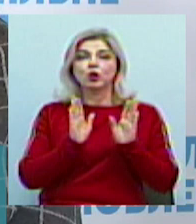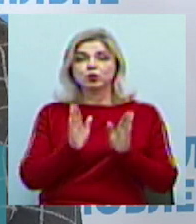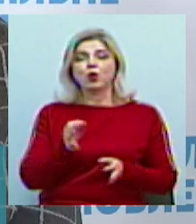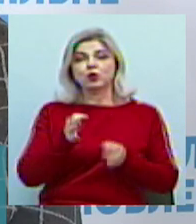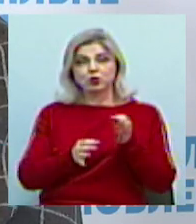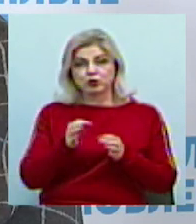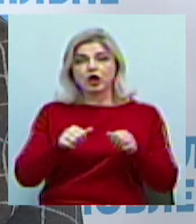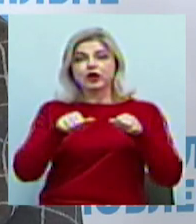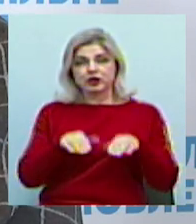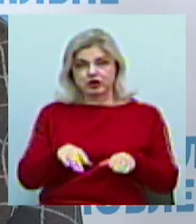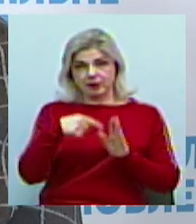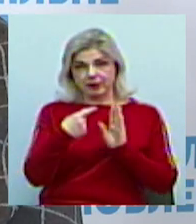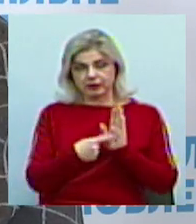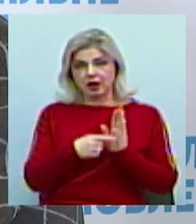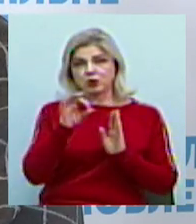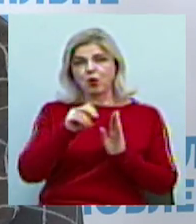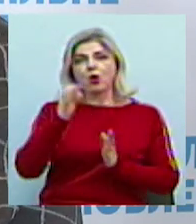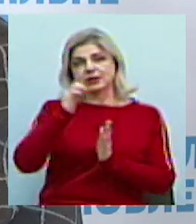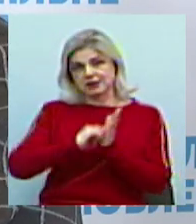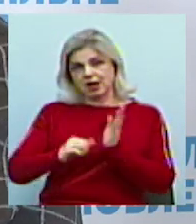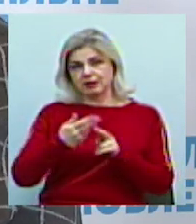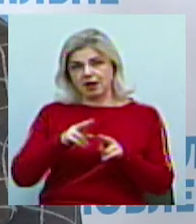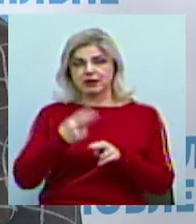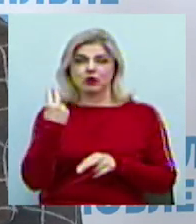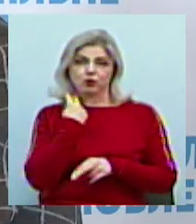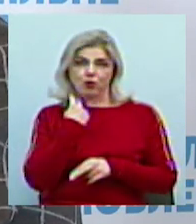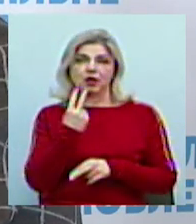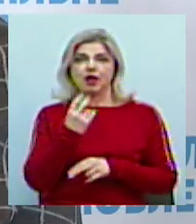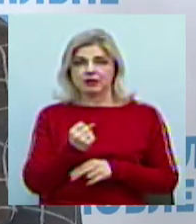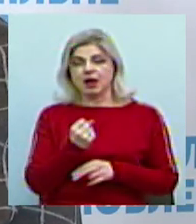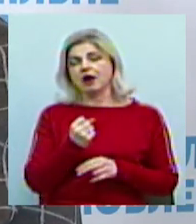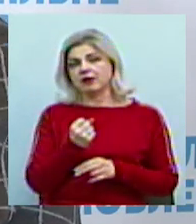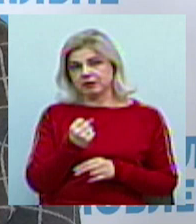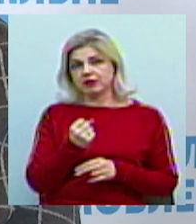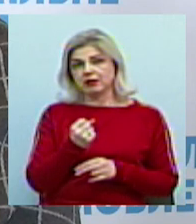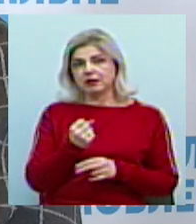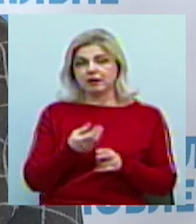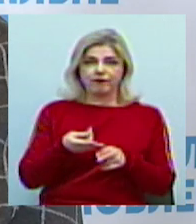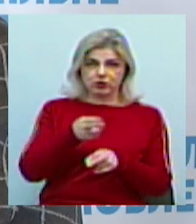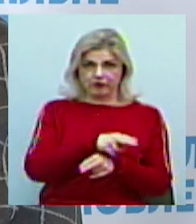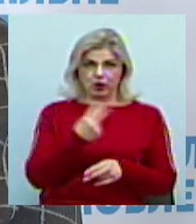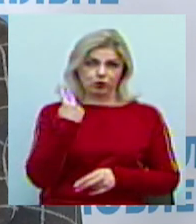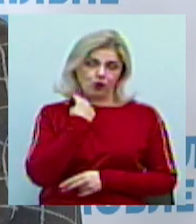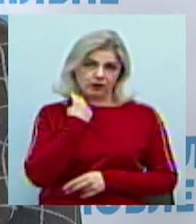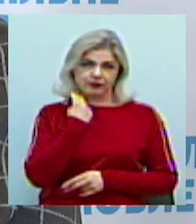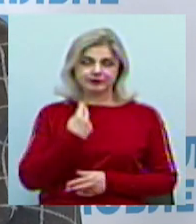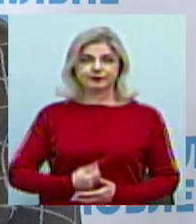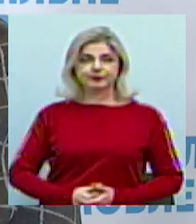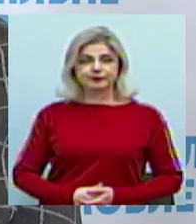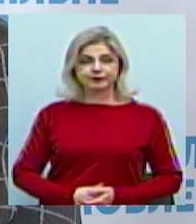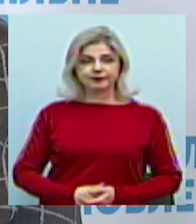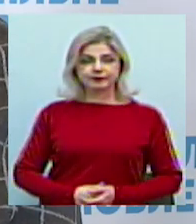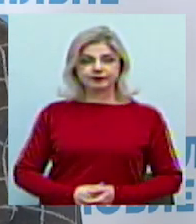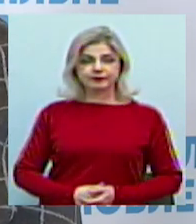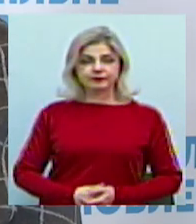вирішують питання щодо стягнення цих боргів на користь тієї чи іншої організації надавача